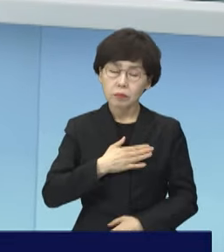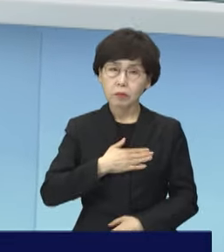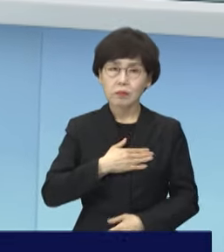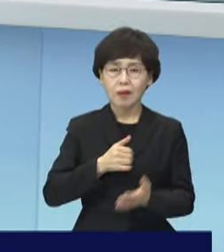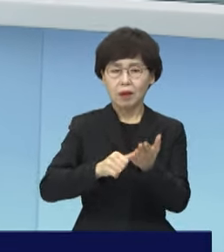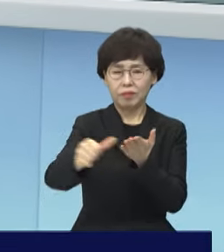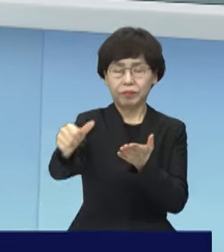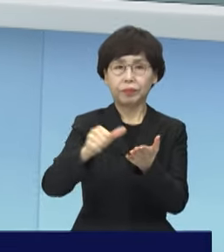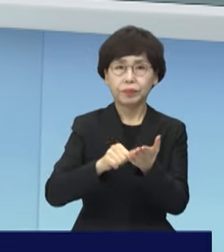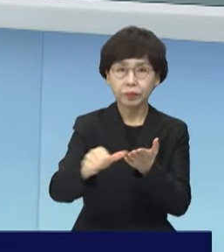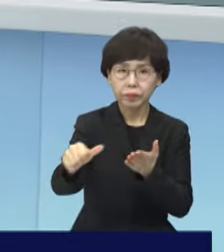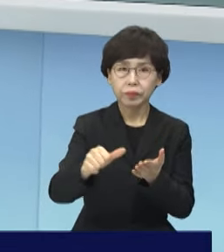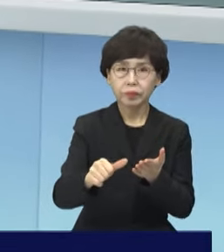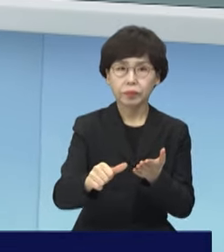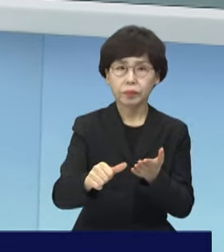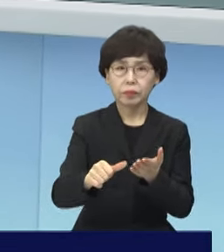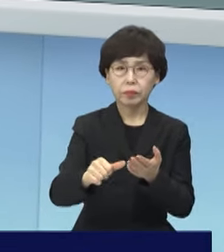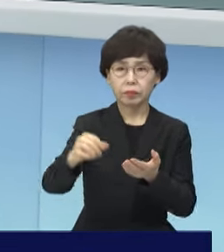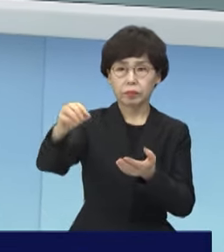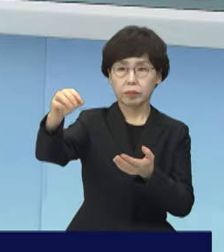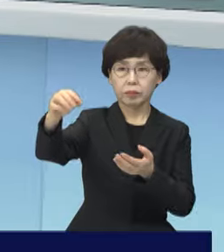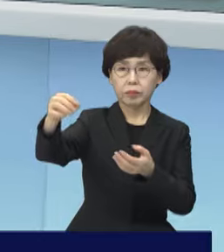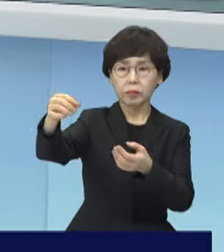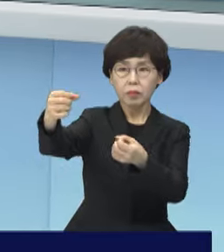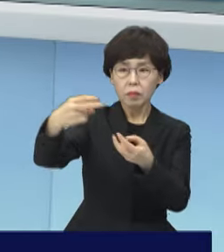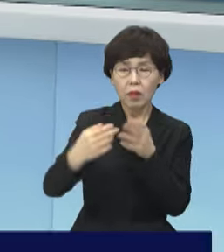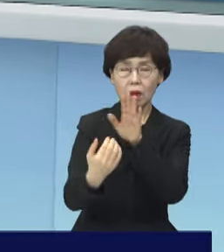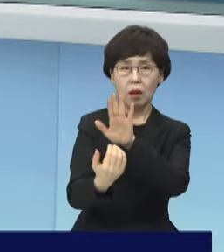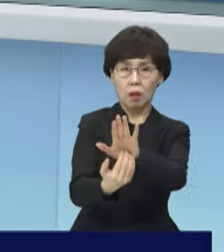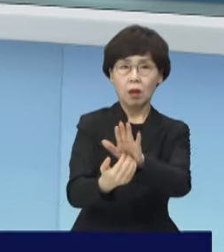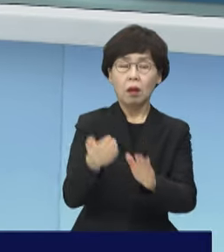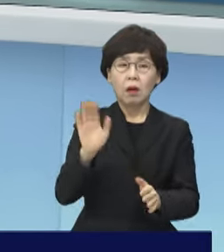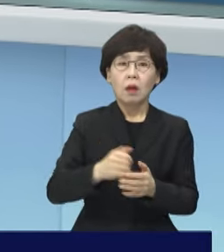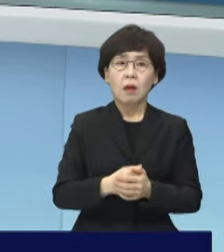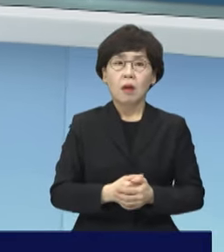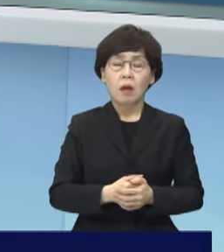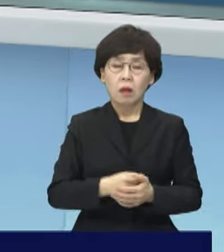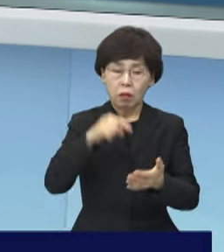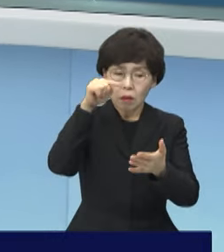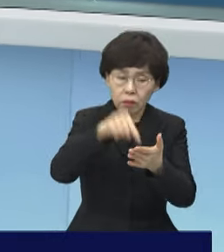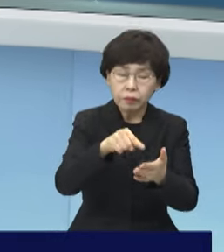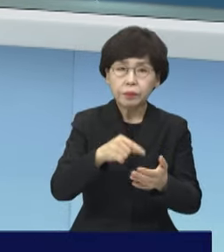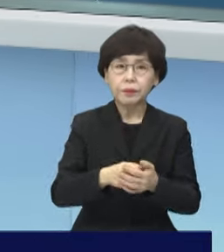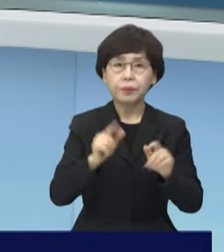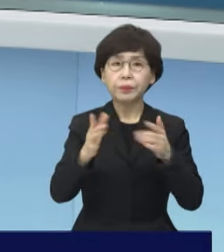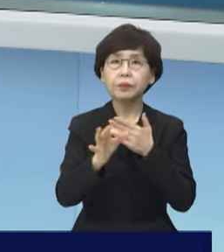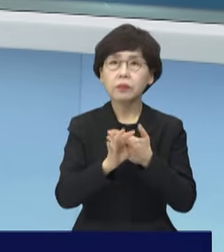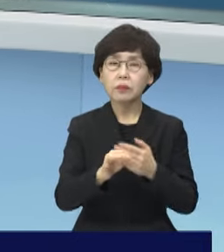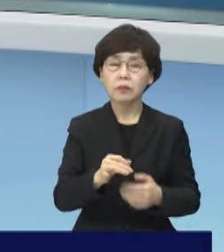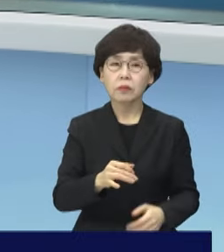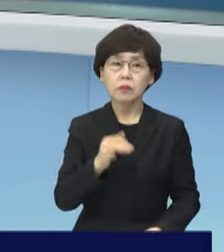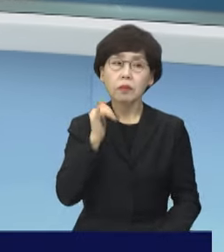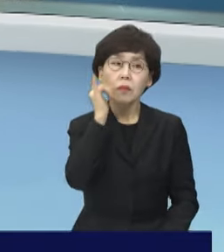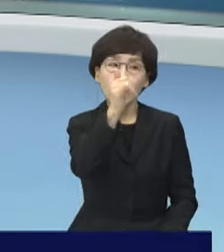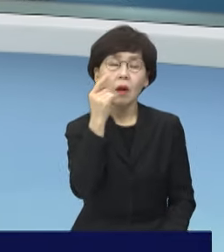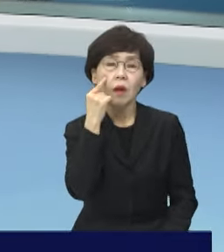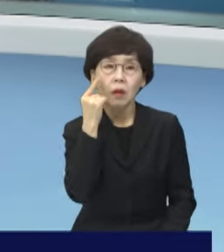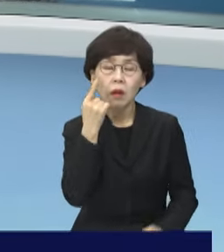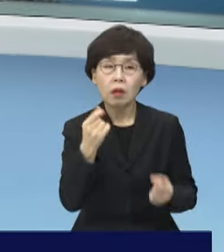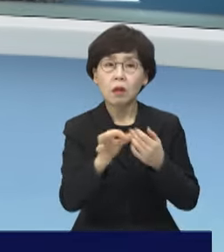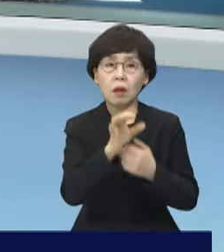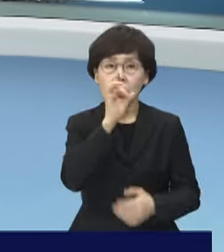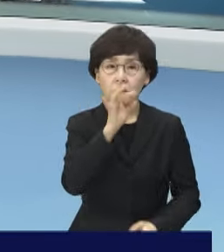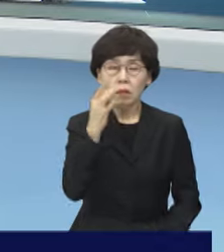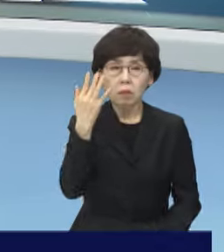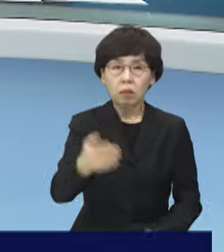삭제하고 수신 차단을 거는데 이거 그냥 링크를 눌렀다는 아니면은 뭐 전화를 한번 해 본다든지 이러면 안